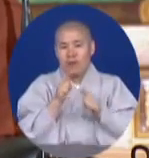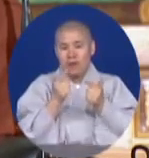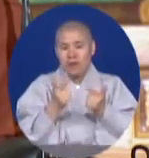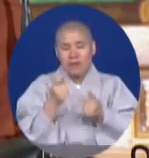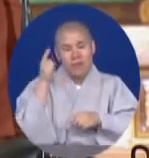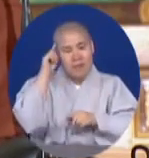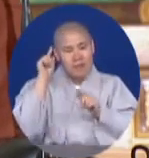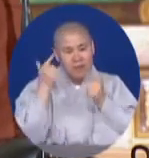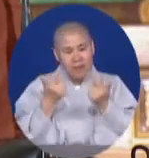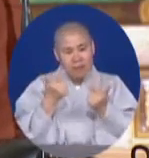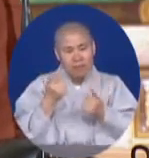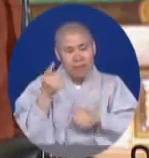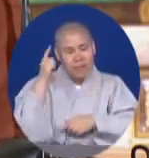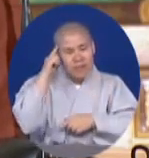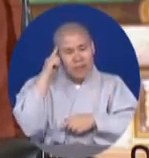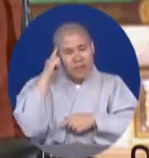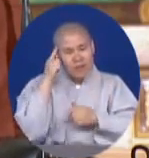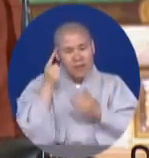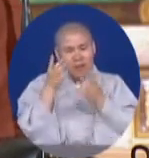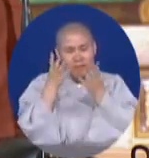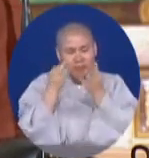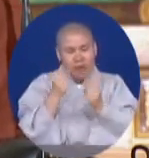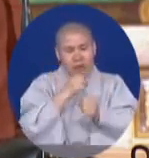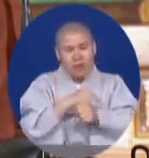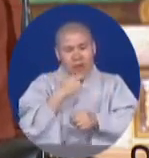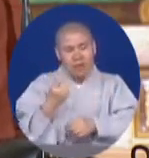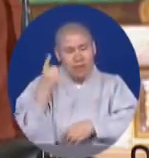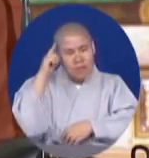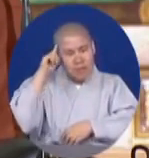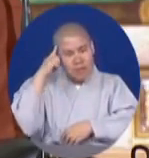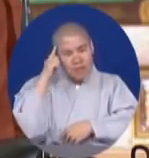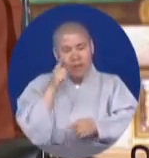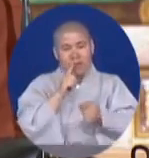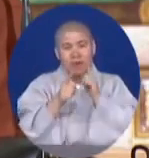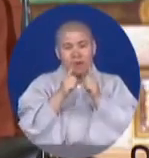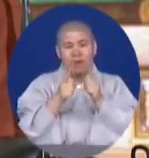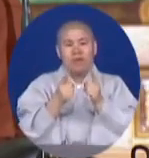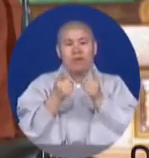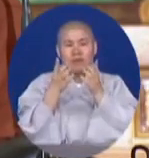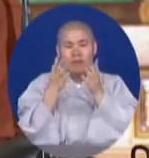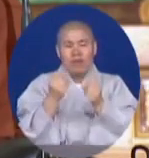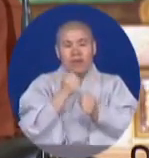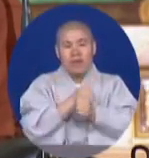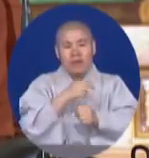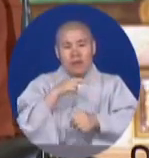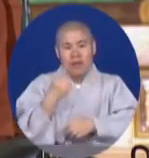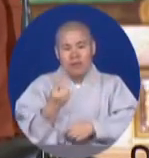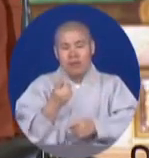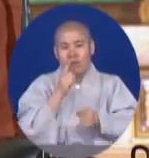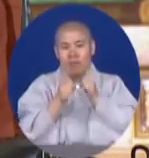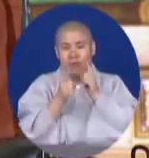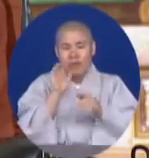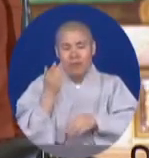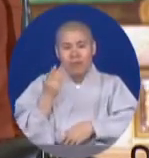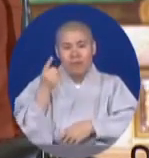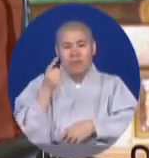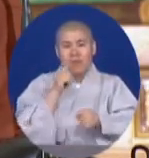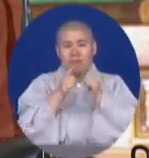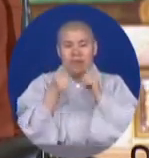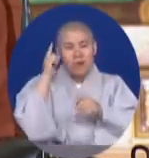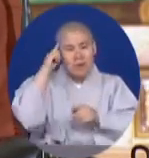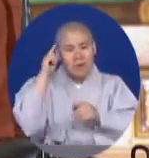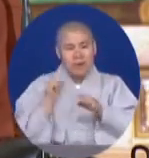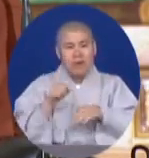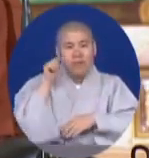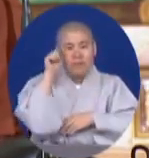말입니다. 생각을 아무리 해봤댔자 그건 생각이고요. 말로 아무리 해봤댔자 그건 말이에요. 말과 생각을